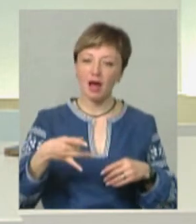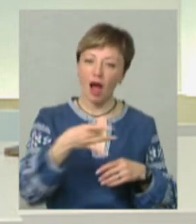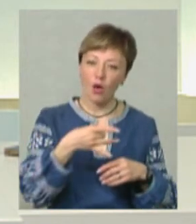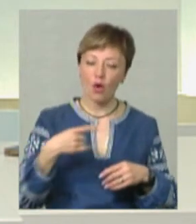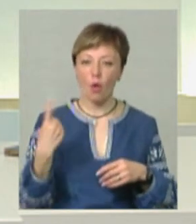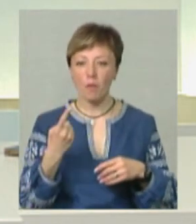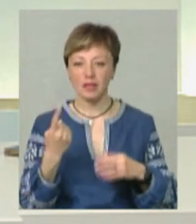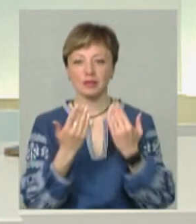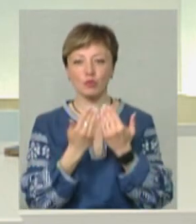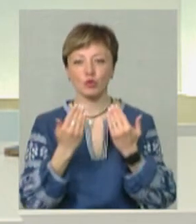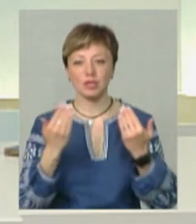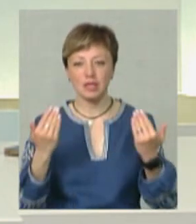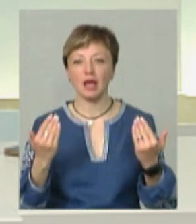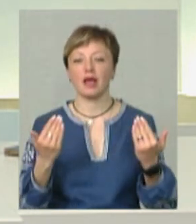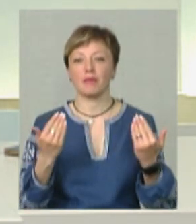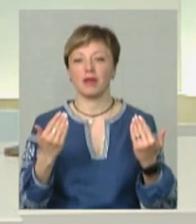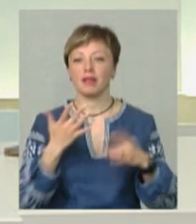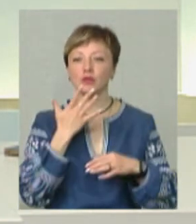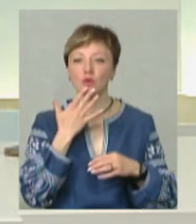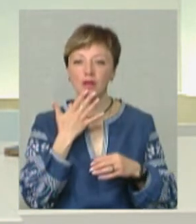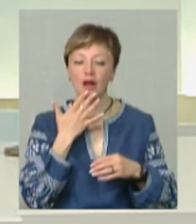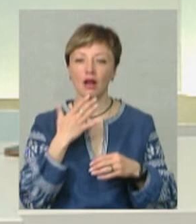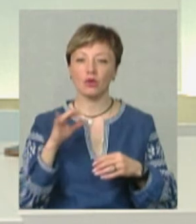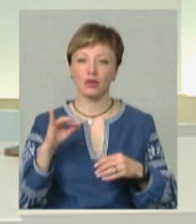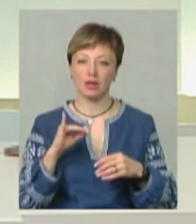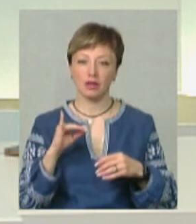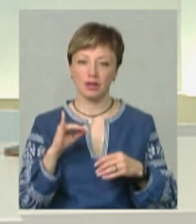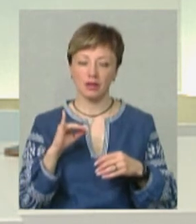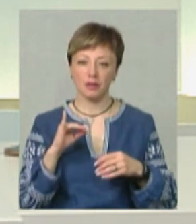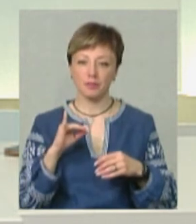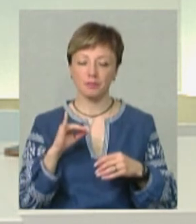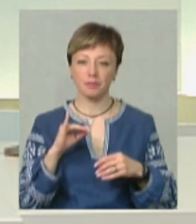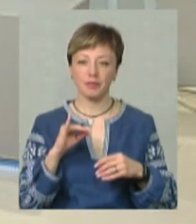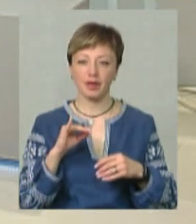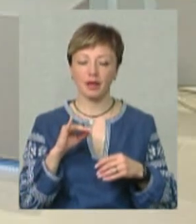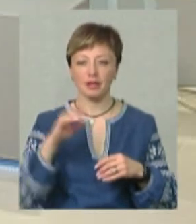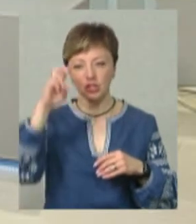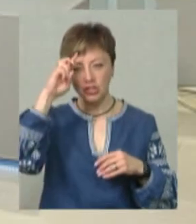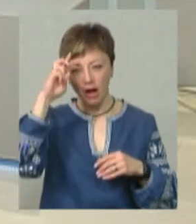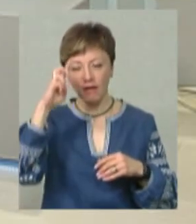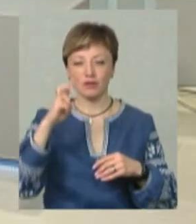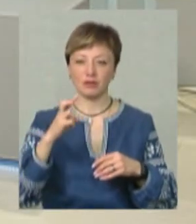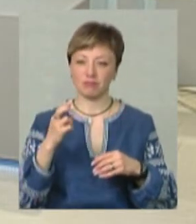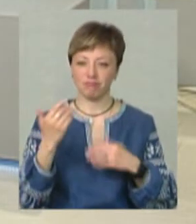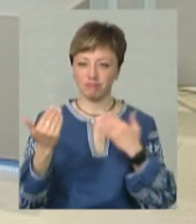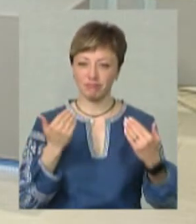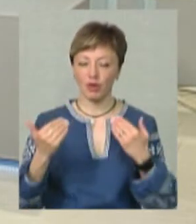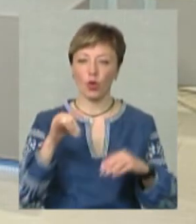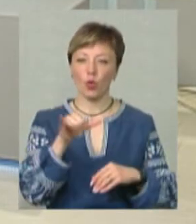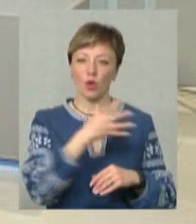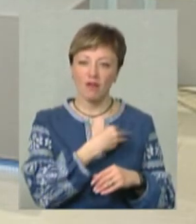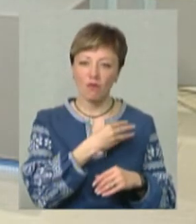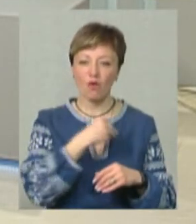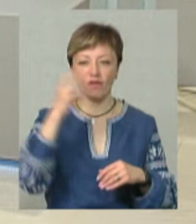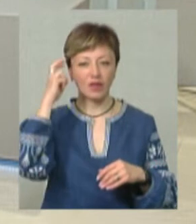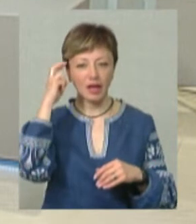обласні музеї. Музеями національного і характеру, і державного, тобто у Львові, в